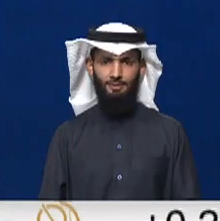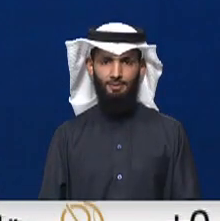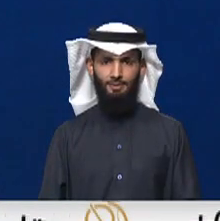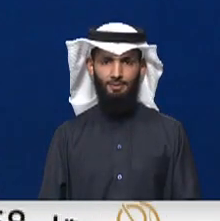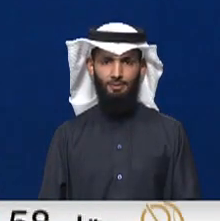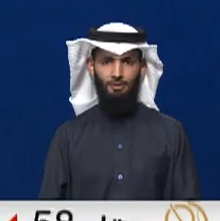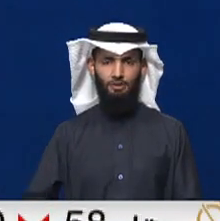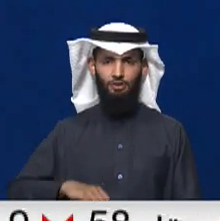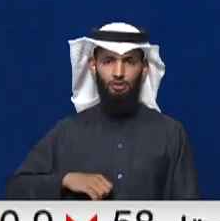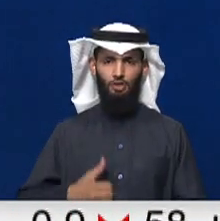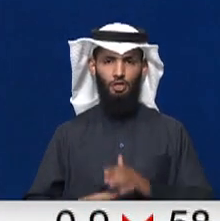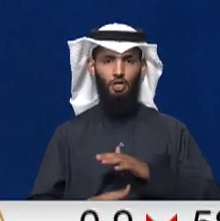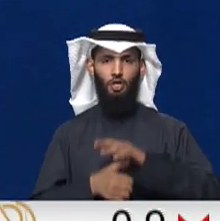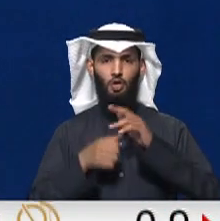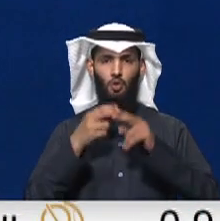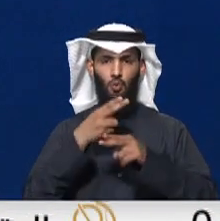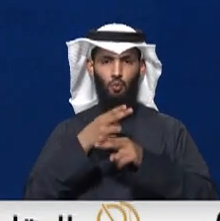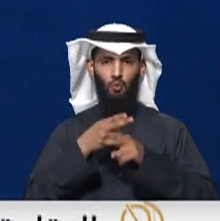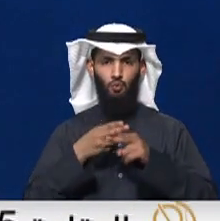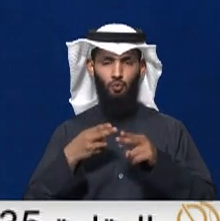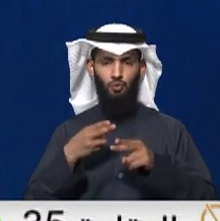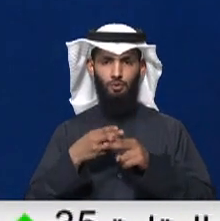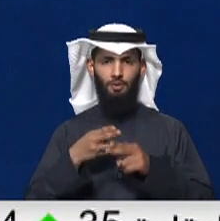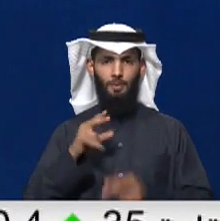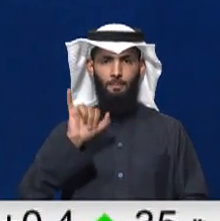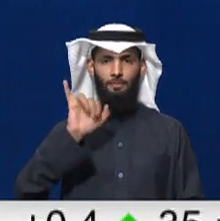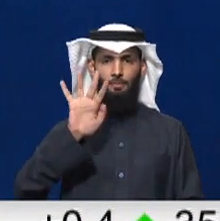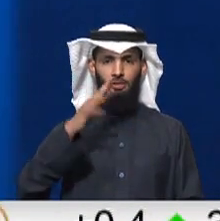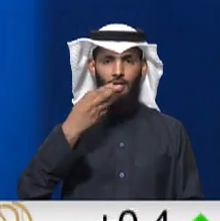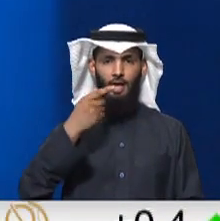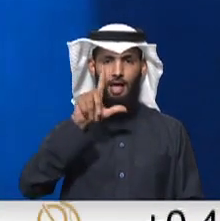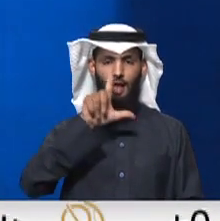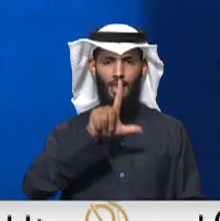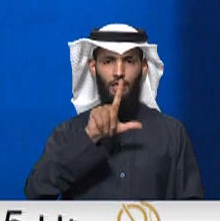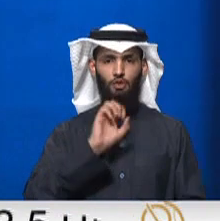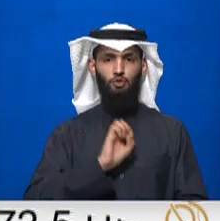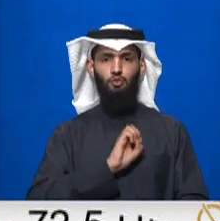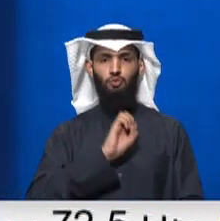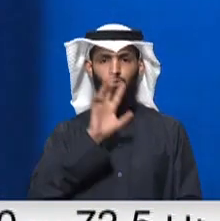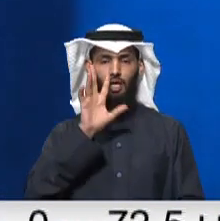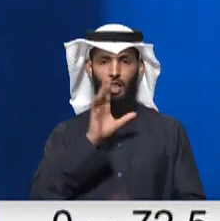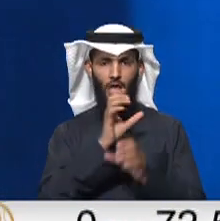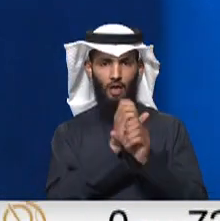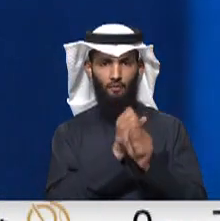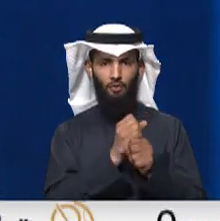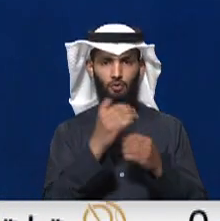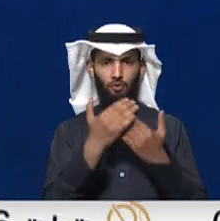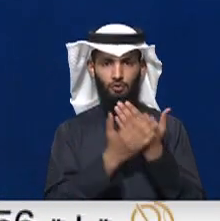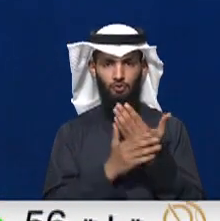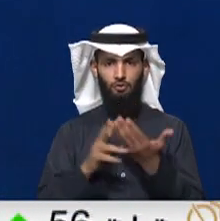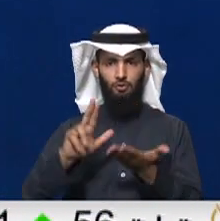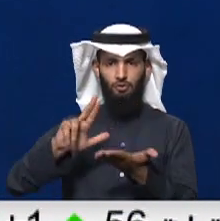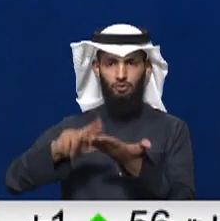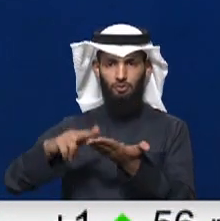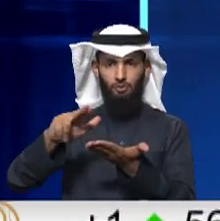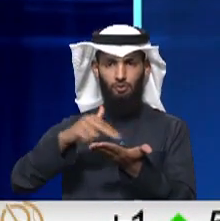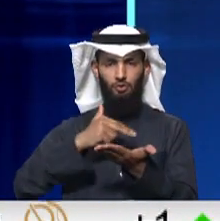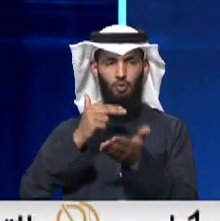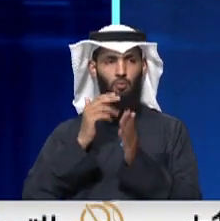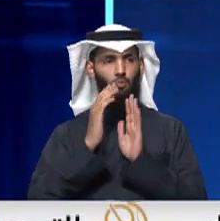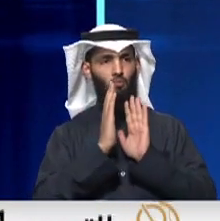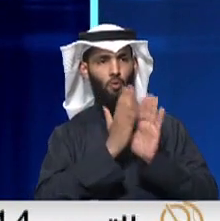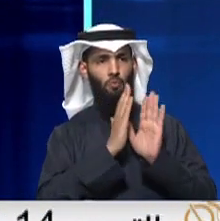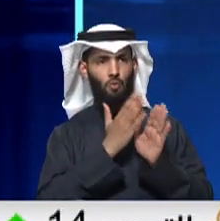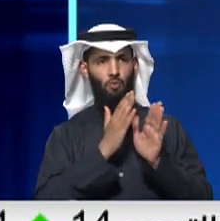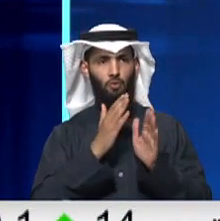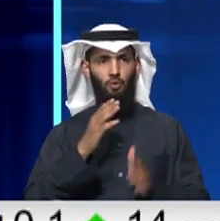تلقى حضرة صاحب السمو أمير البلاد الشيخ مشعل الأحمد الجابر الصباح حفظه الله ورعاه رسالة تهنئة من فخامة